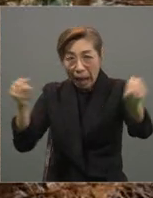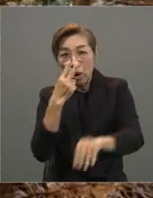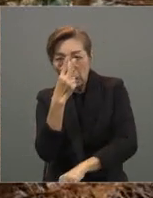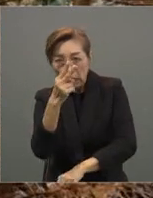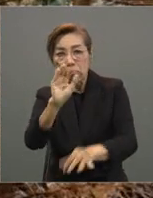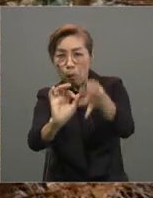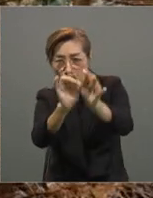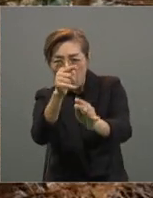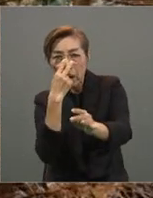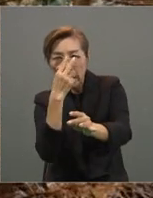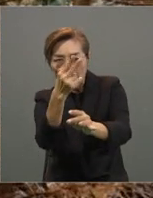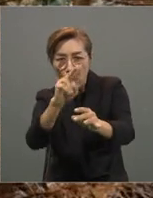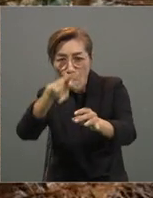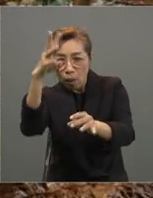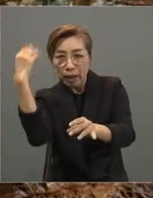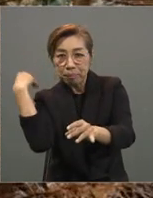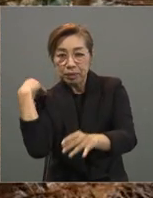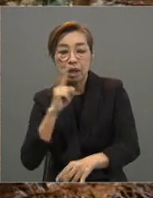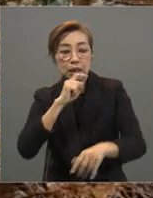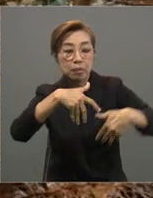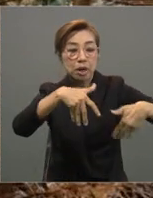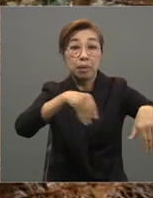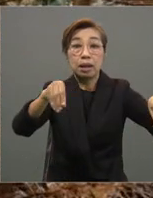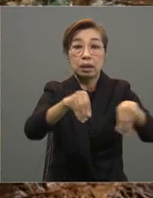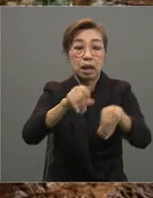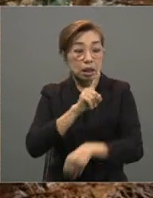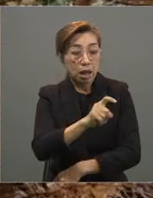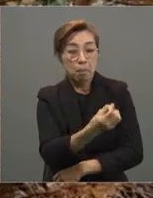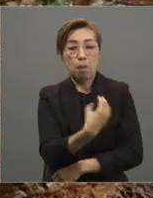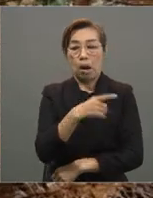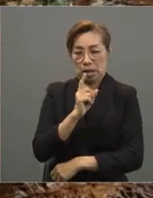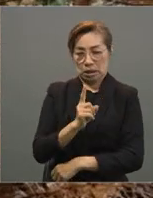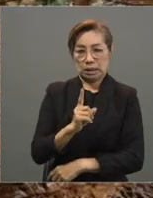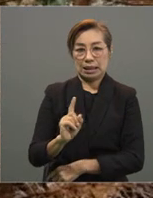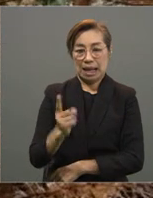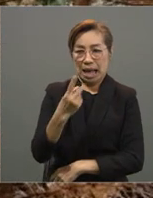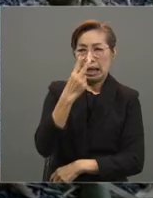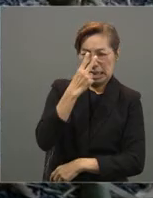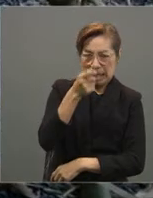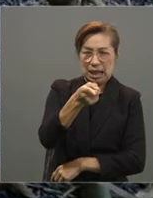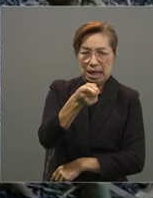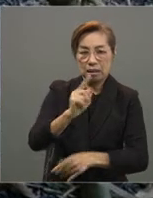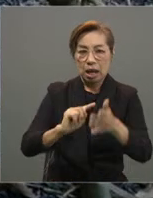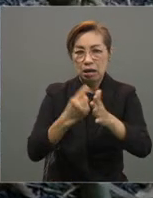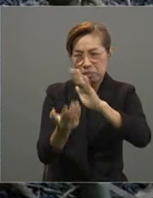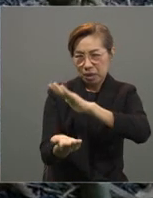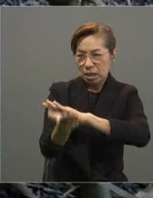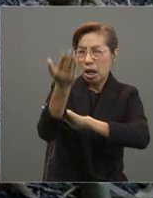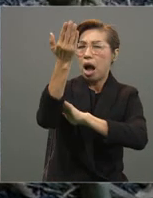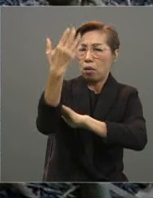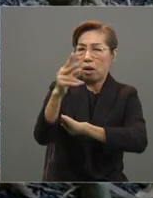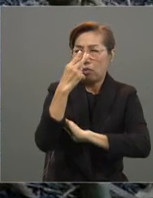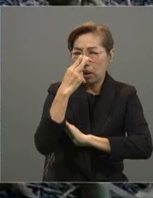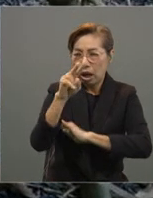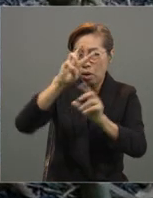ค่ะจากการสอบถามประชาชนผู้ที่อยู่อาศัยใกล้เคียงเนี่ยบอกแบบนี้ค่ะคือเขาเนี่ยเห็นควันไฟตั้งแต่ช่วงเช้าตรู่แล้วนะคะ